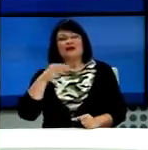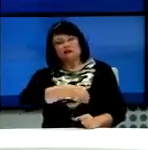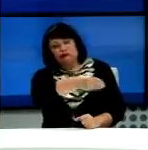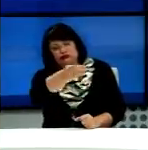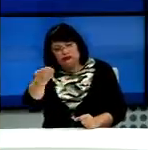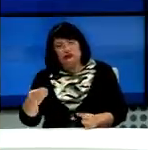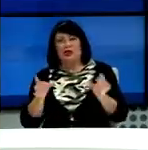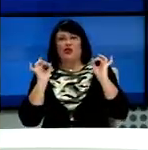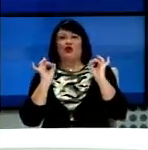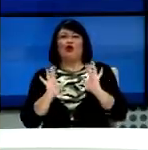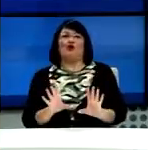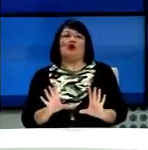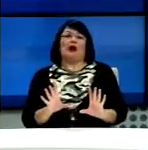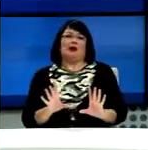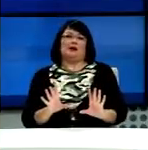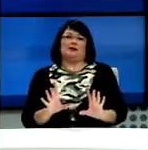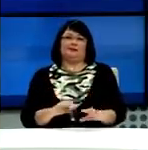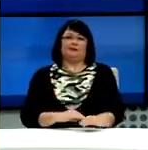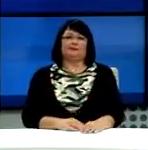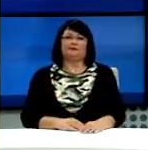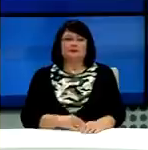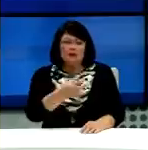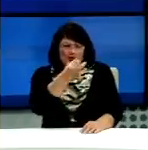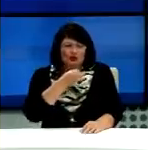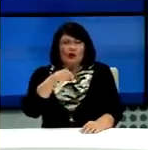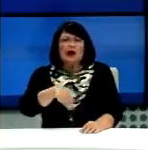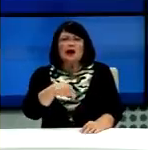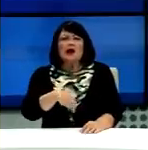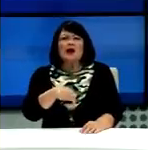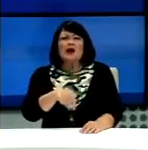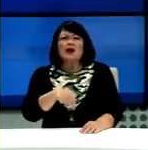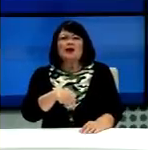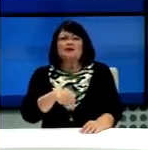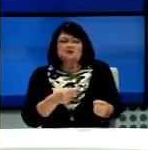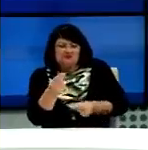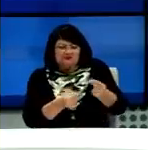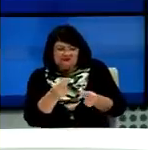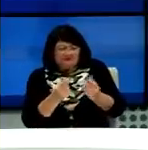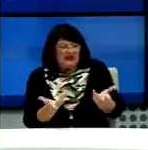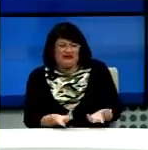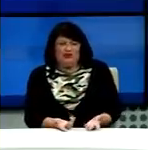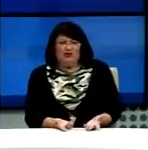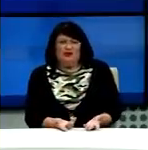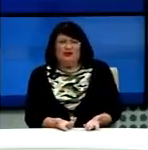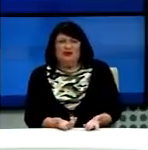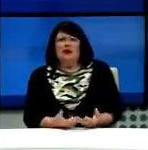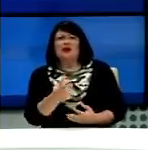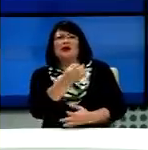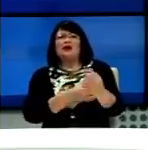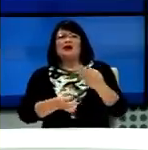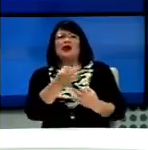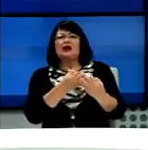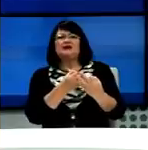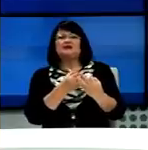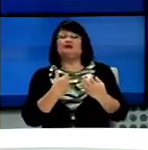διανύμετε στους μαθητές. Ακούω τώρα, μιλάτε, πάλι δημιουργική λογιστική, ότι είσαστε τόσο γαλαντόμοι